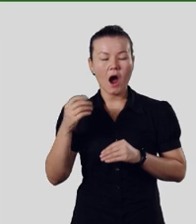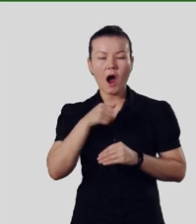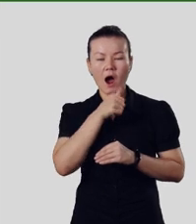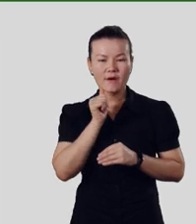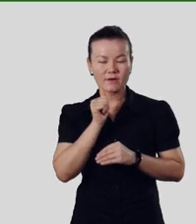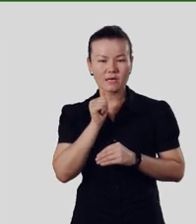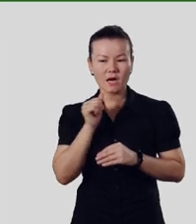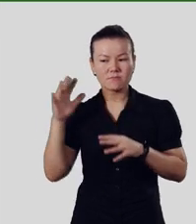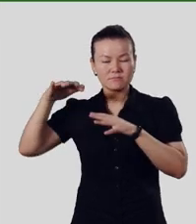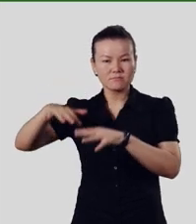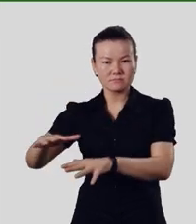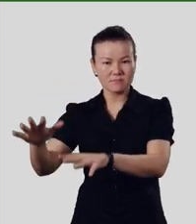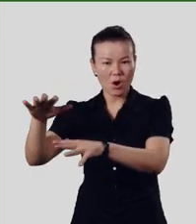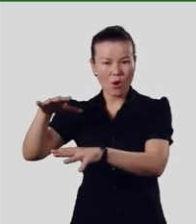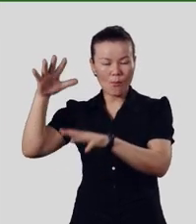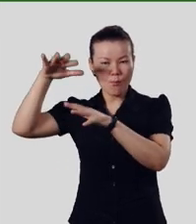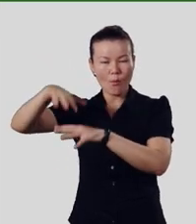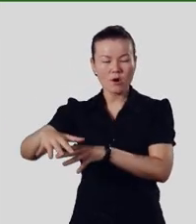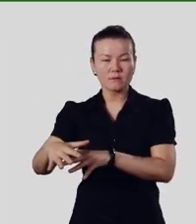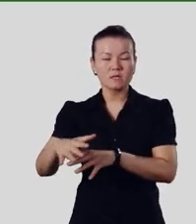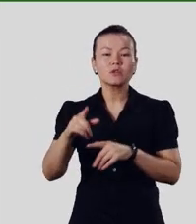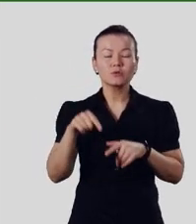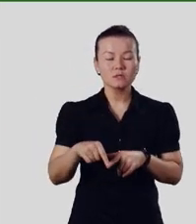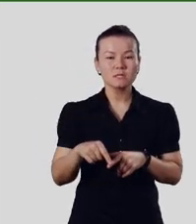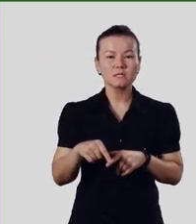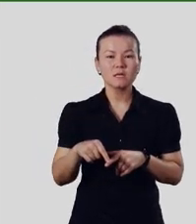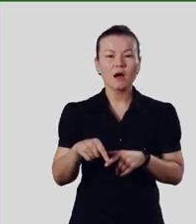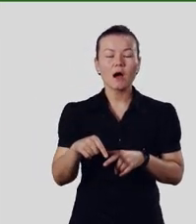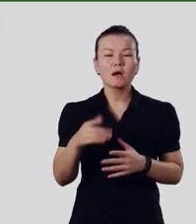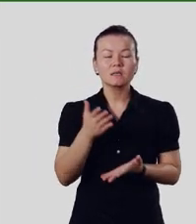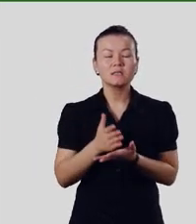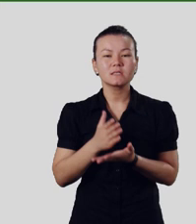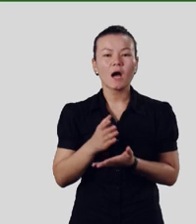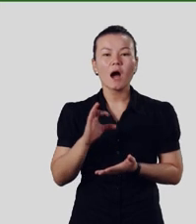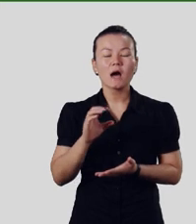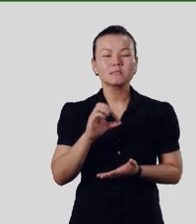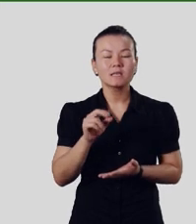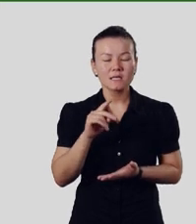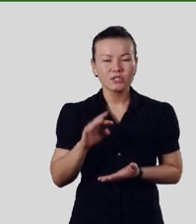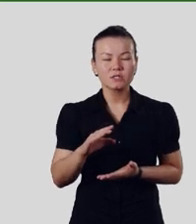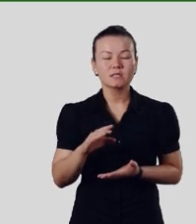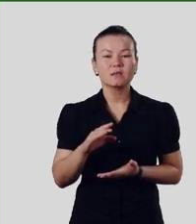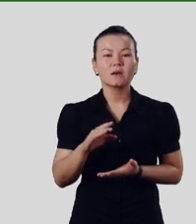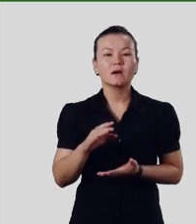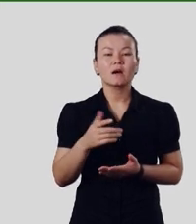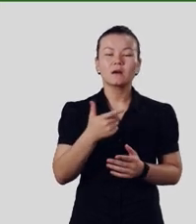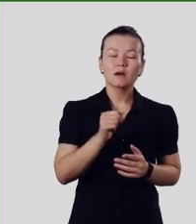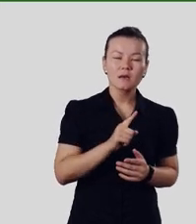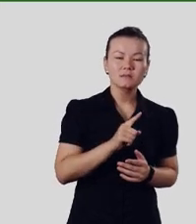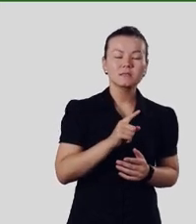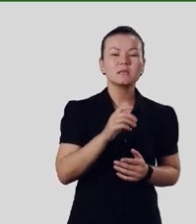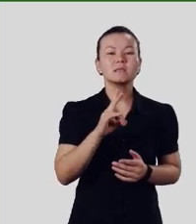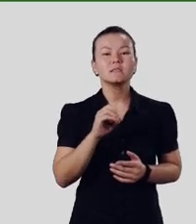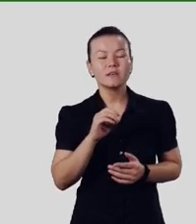то здесь преобладают осадочные полезные ископаемые, такие как нефть и газ.